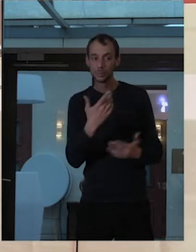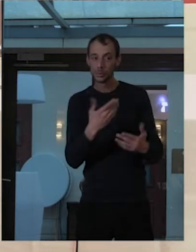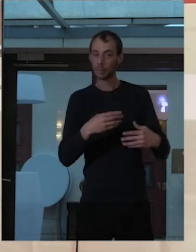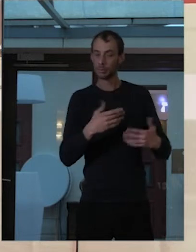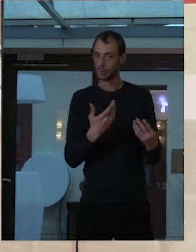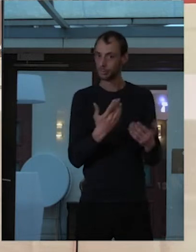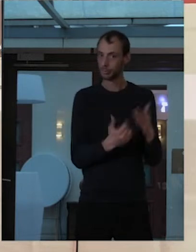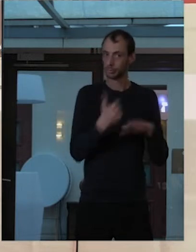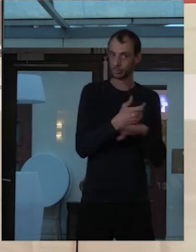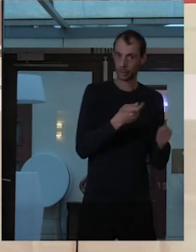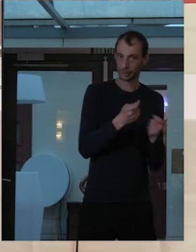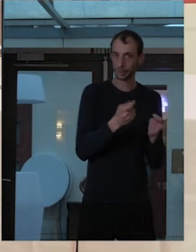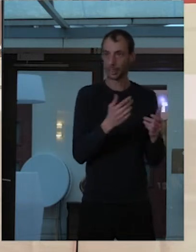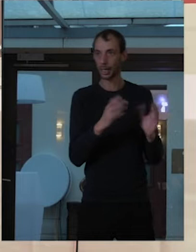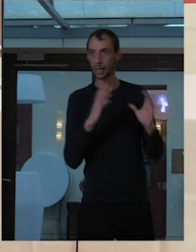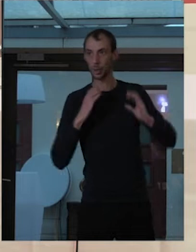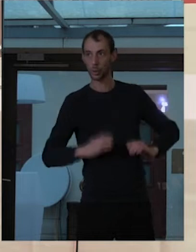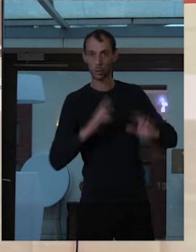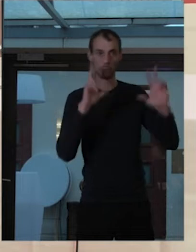aussi la carrière de vos joueuses?